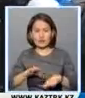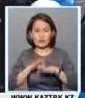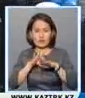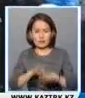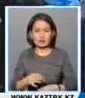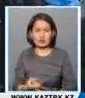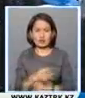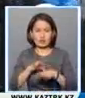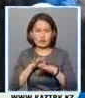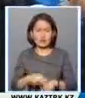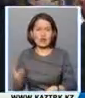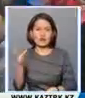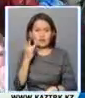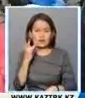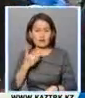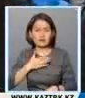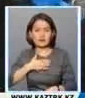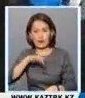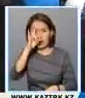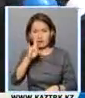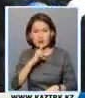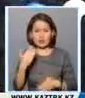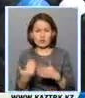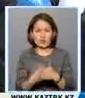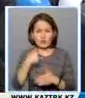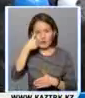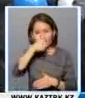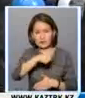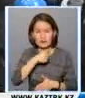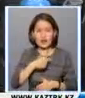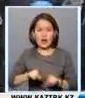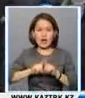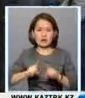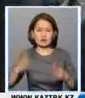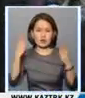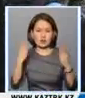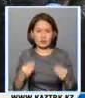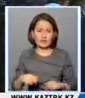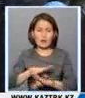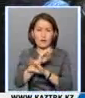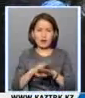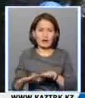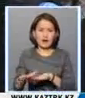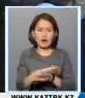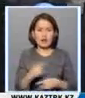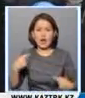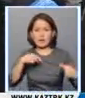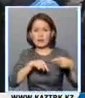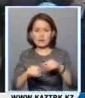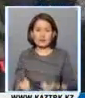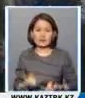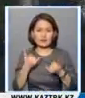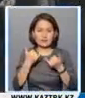бекер айтпайды. Бұны біз көптен беріп күтеміз, көптен қуанышымыз. Міне бүгінде біз сондай марқайып, сондай